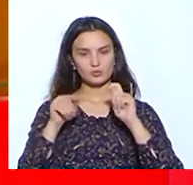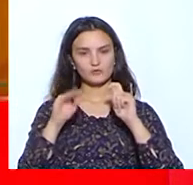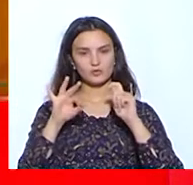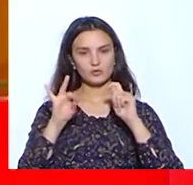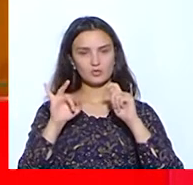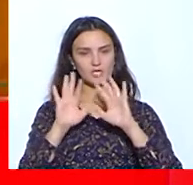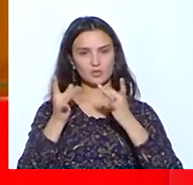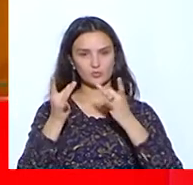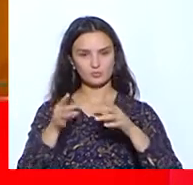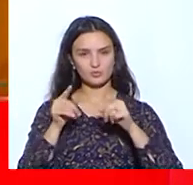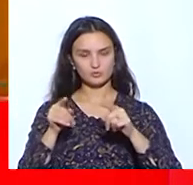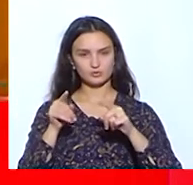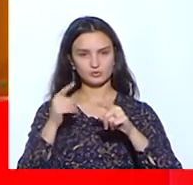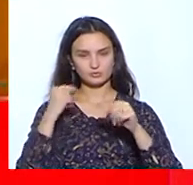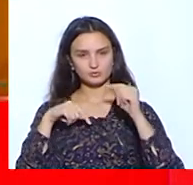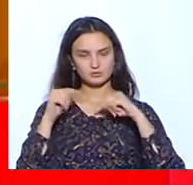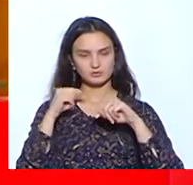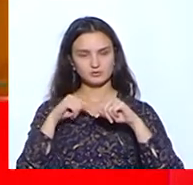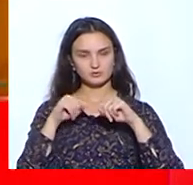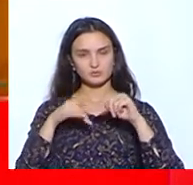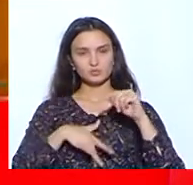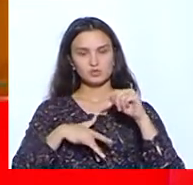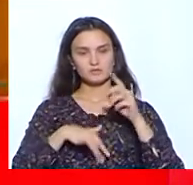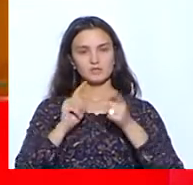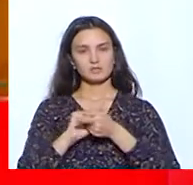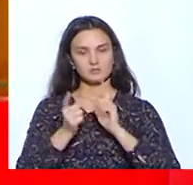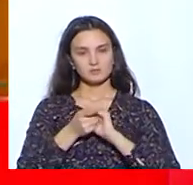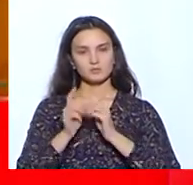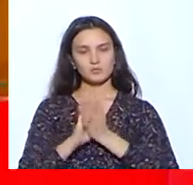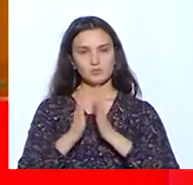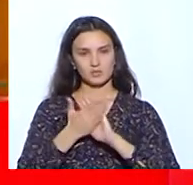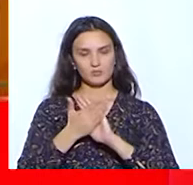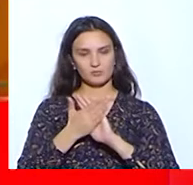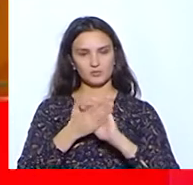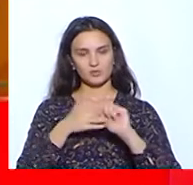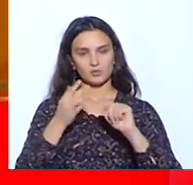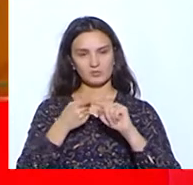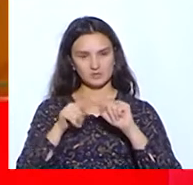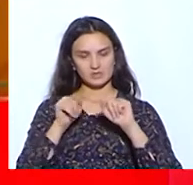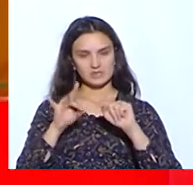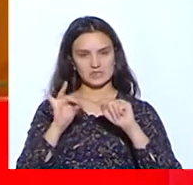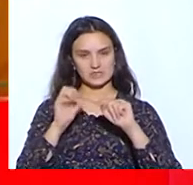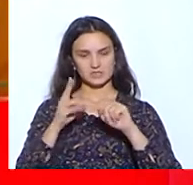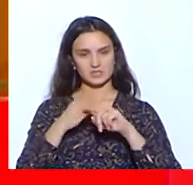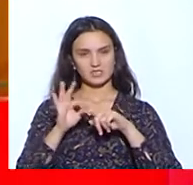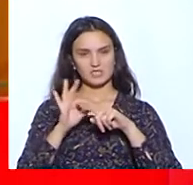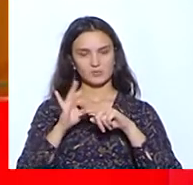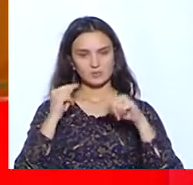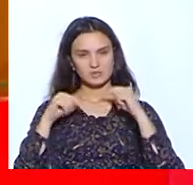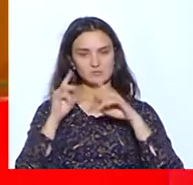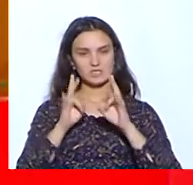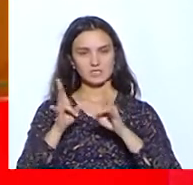არის არა უბრალოდ წონასწორობიდან გამოსული კუჭნაწლავი, არამედ მდგომარეობა, რომელიც ქმნის რისკებს ნერვული